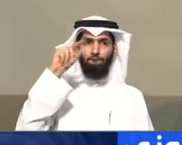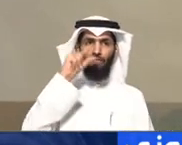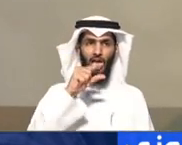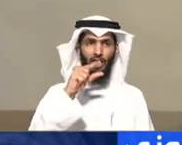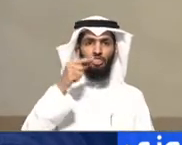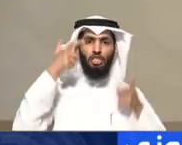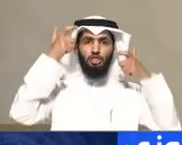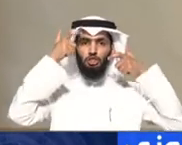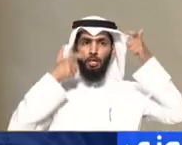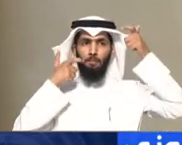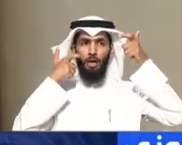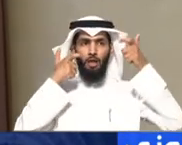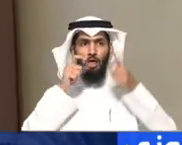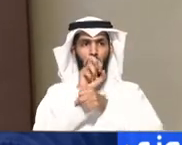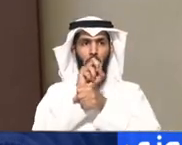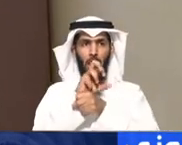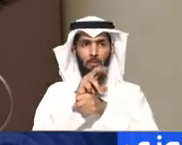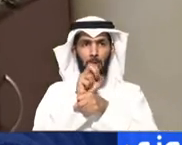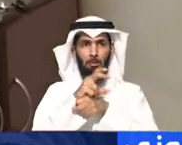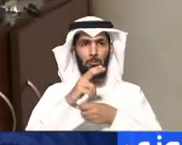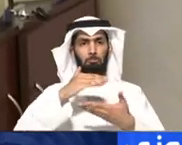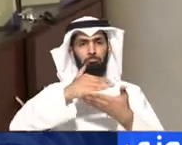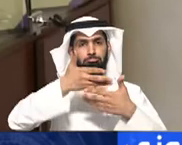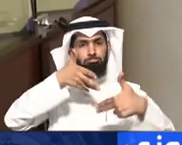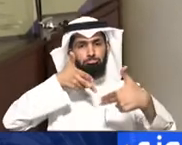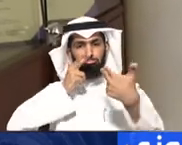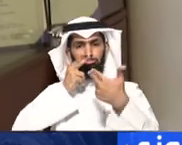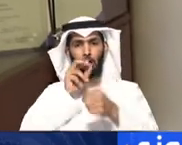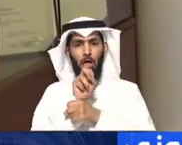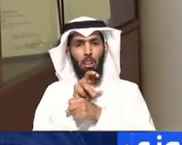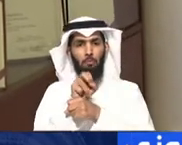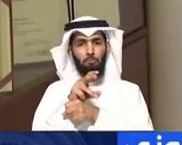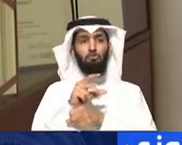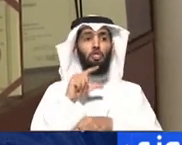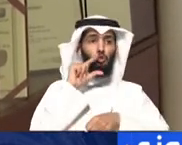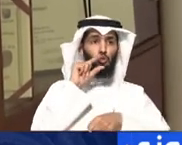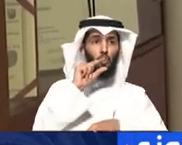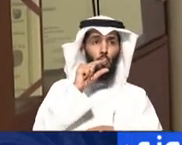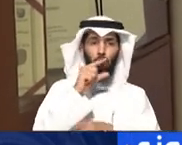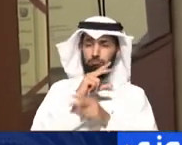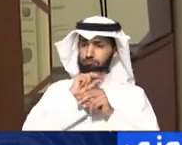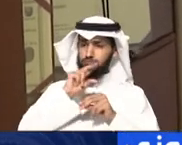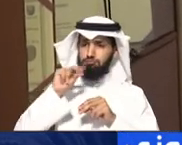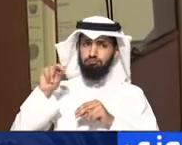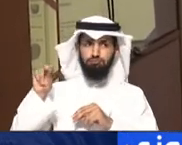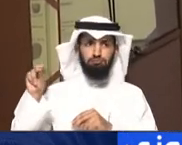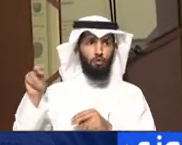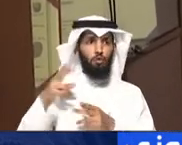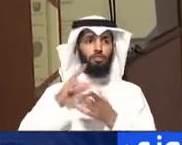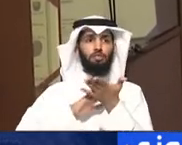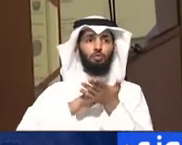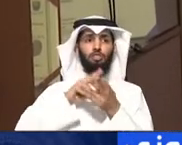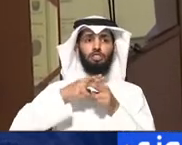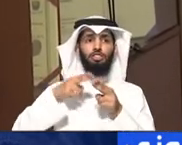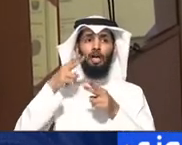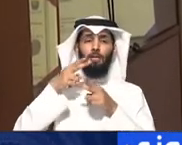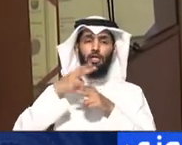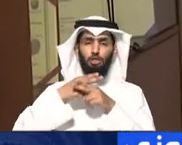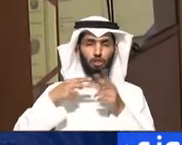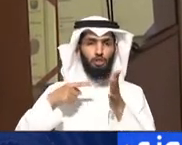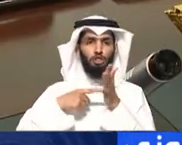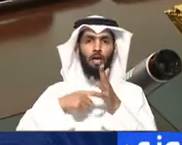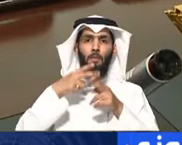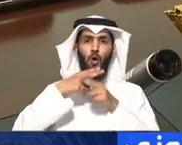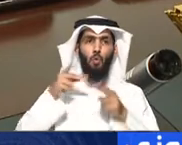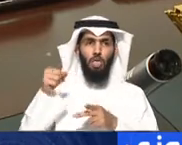محاضرته عن طريق الأونلاين. مثله مثل باقي الكثيرين من الكوادر التدريسية في جامعة الكويت الذين بدأوا يطبقون